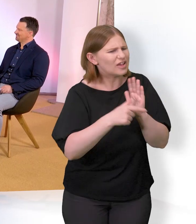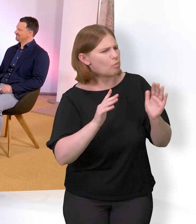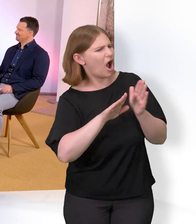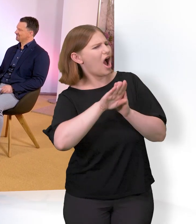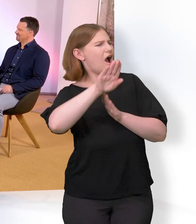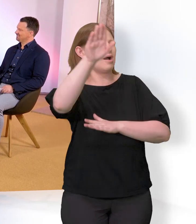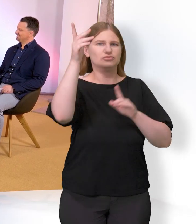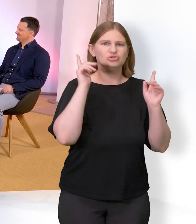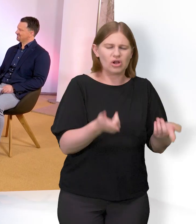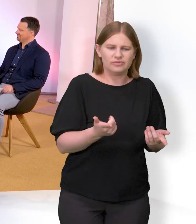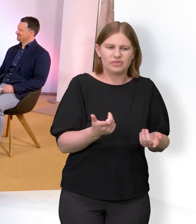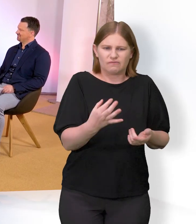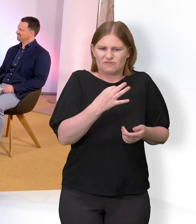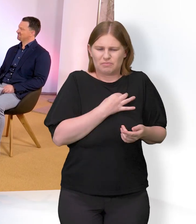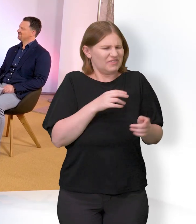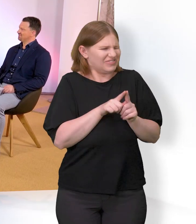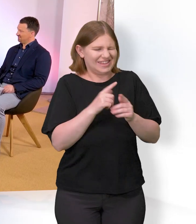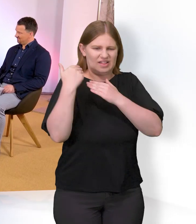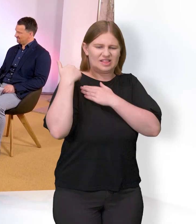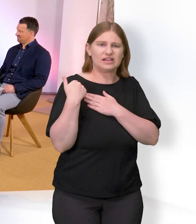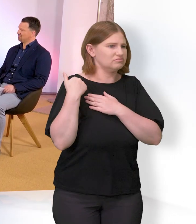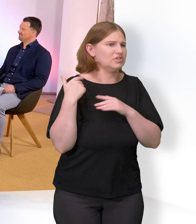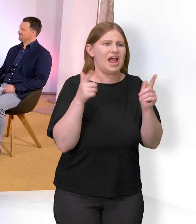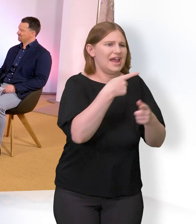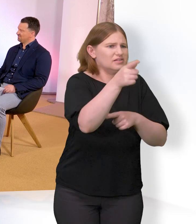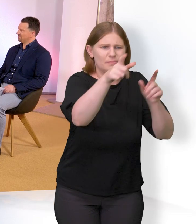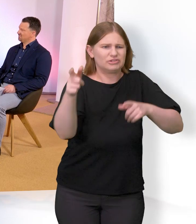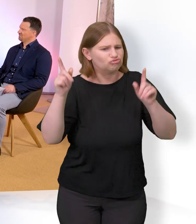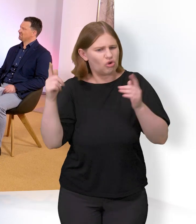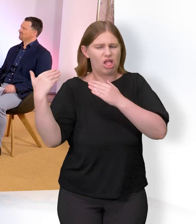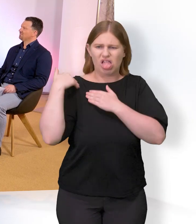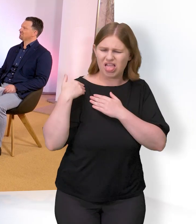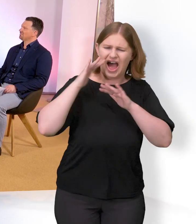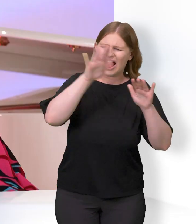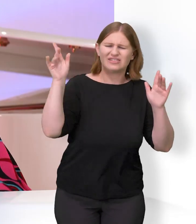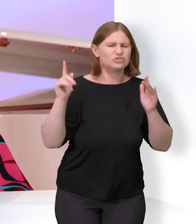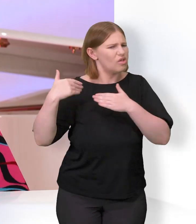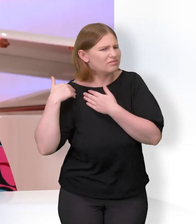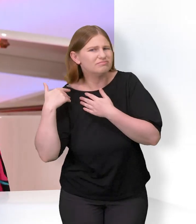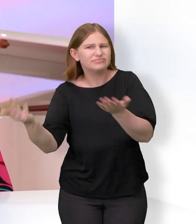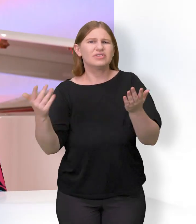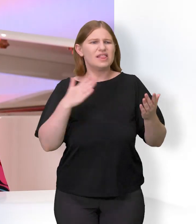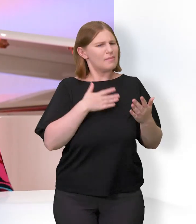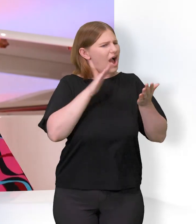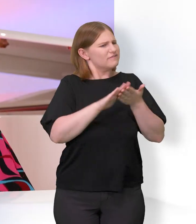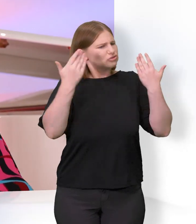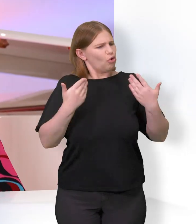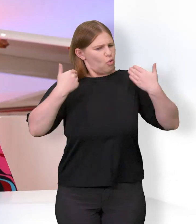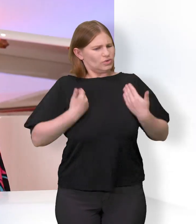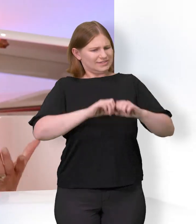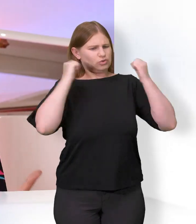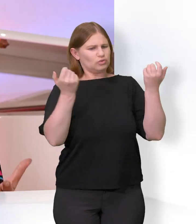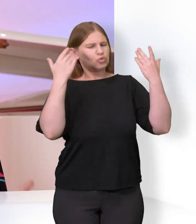ist eine Last, die kein Mensch tragen sollte eigentlich, sondern eigentlich eher, es ist, wie es ist.